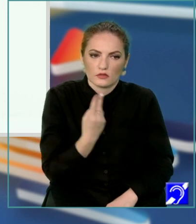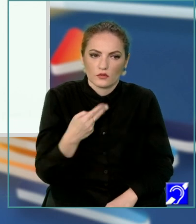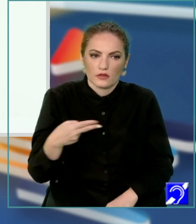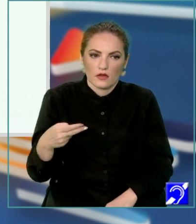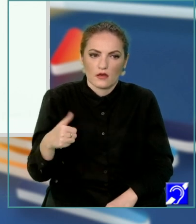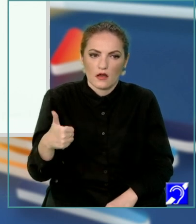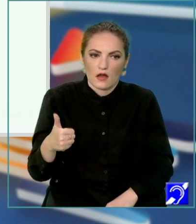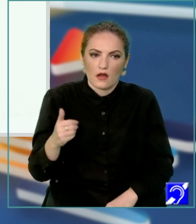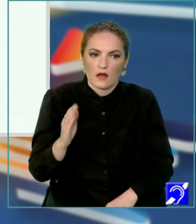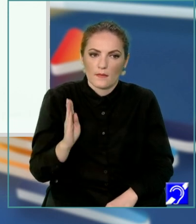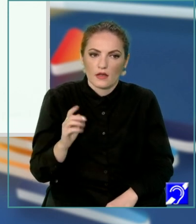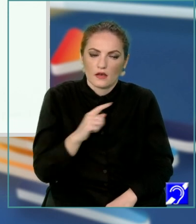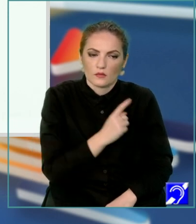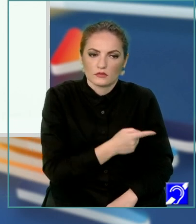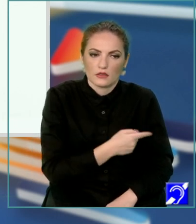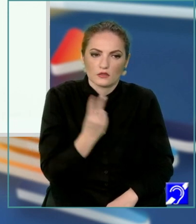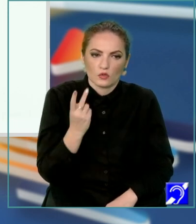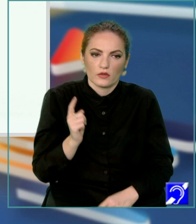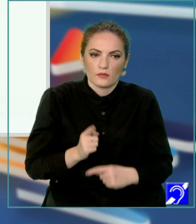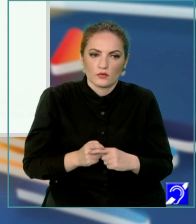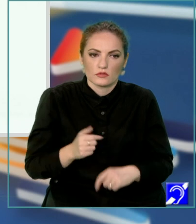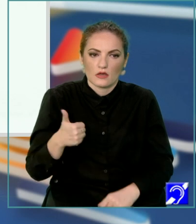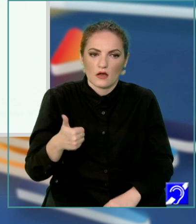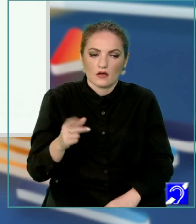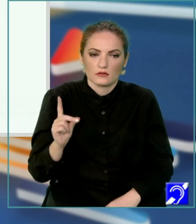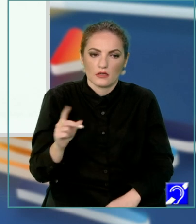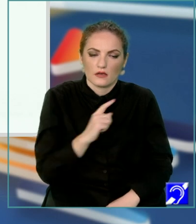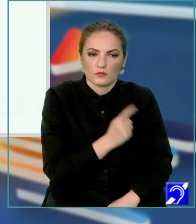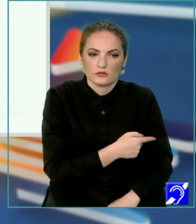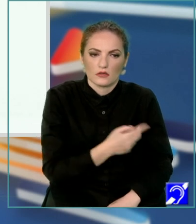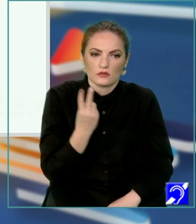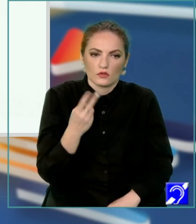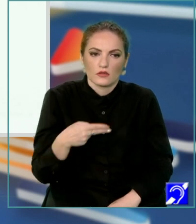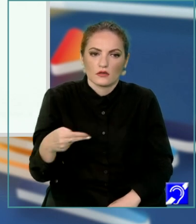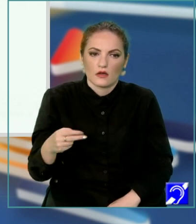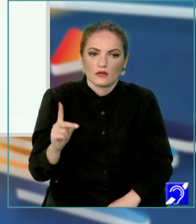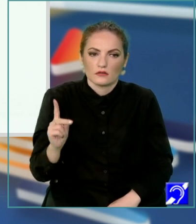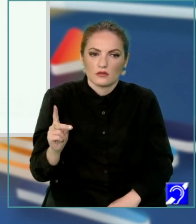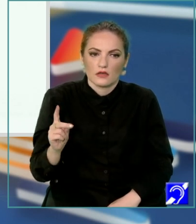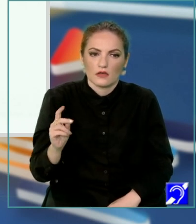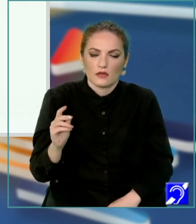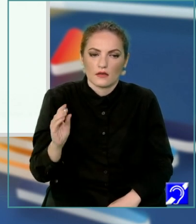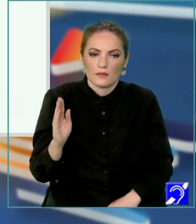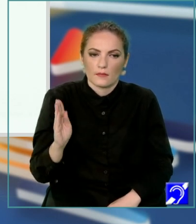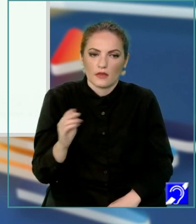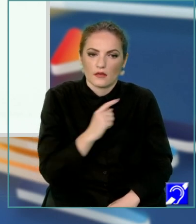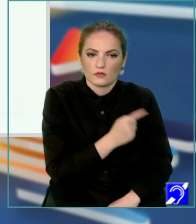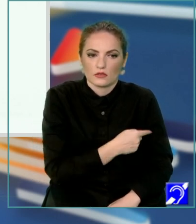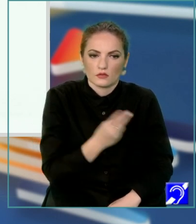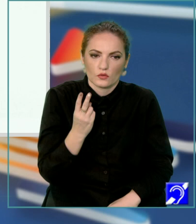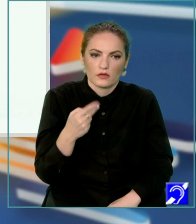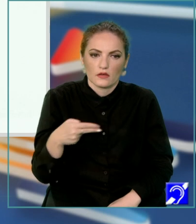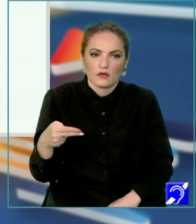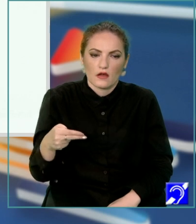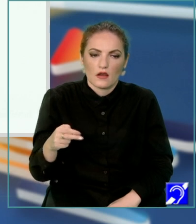calcul numeric d b pătrat este egal cu opt la a doua plus 6 la a doua de B pătrat egal șaizeci și patru